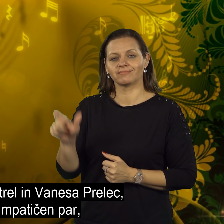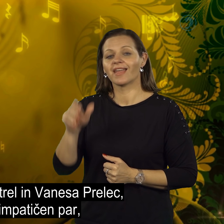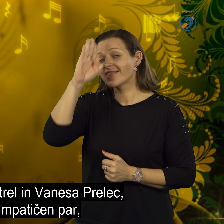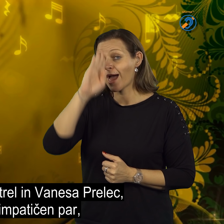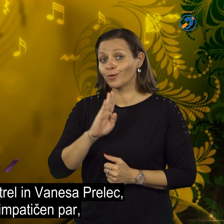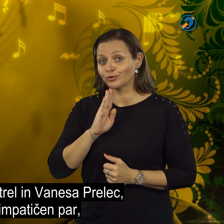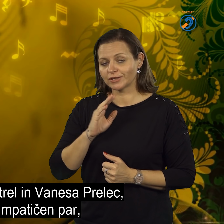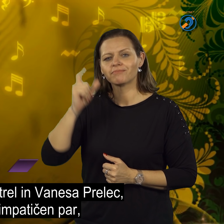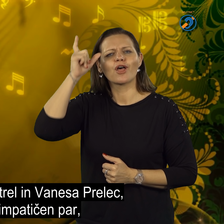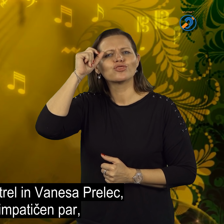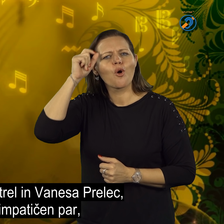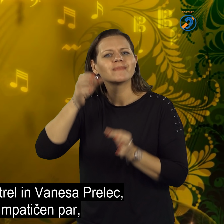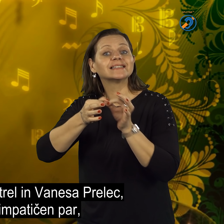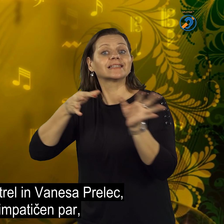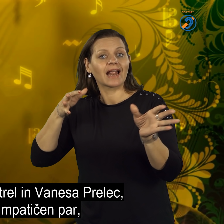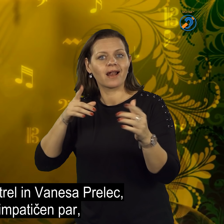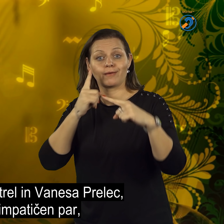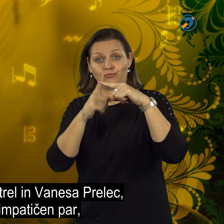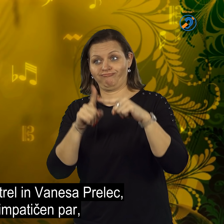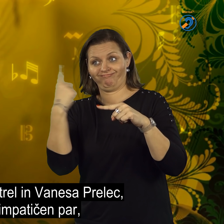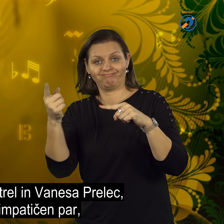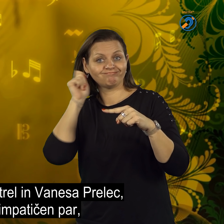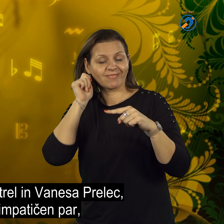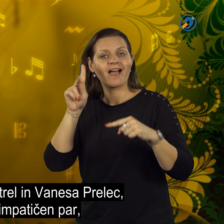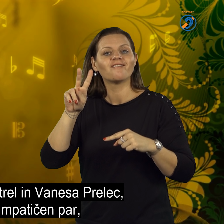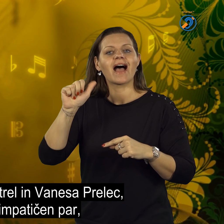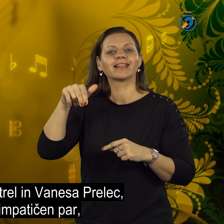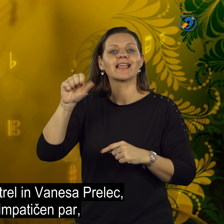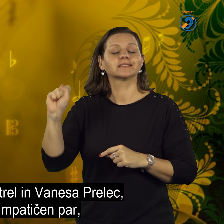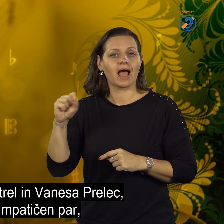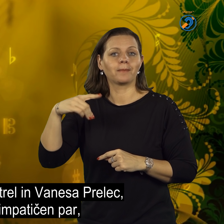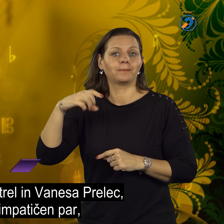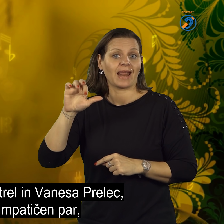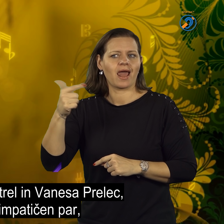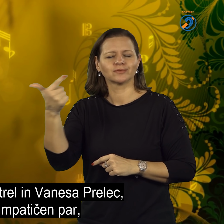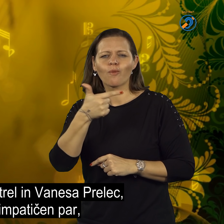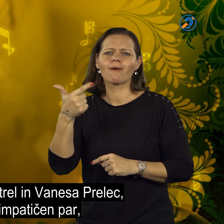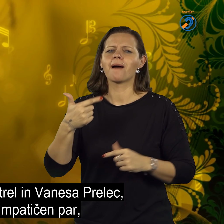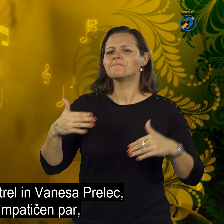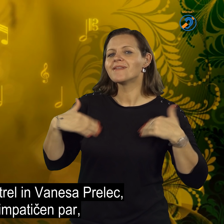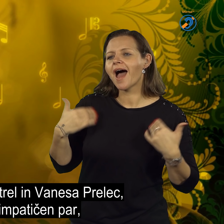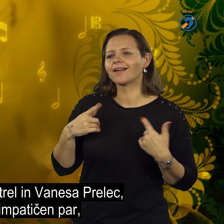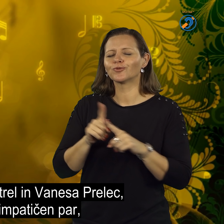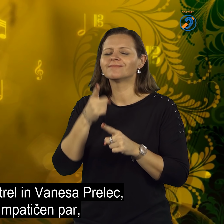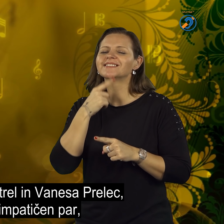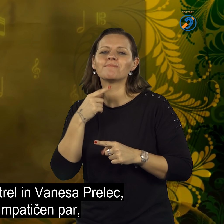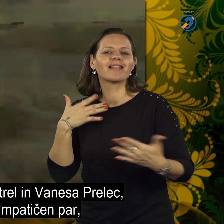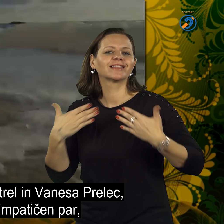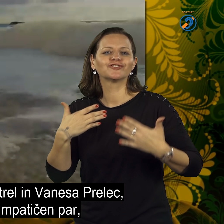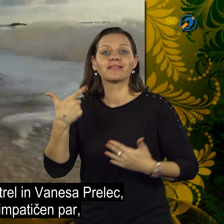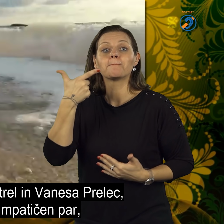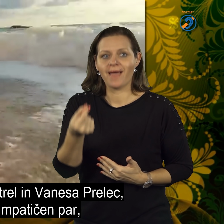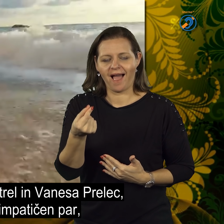Na glušni Tomi Strejl in Vanessa Prelec, mladen simpatičen par, sta na YouTube objavila